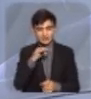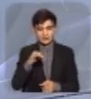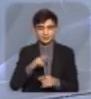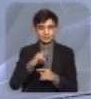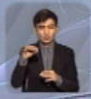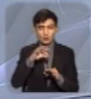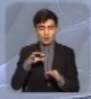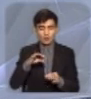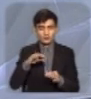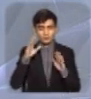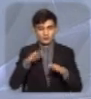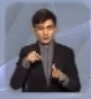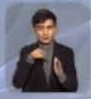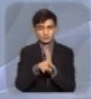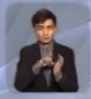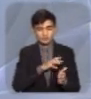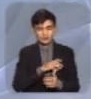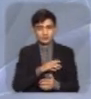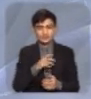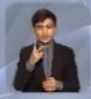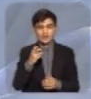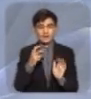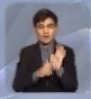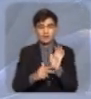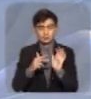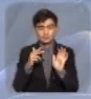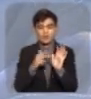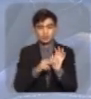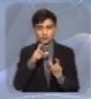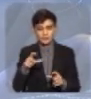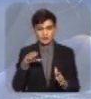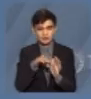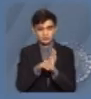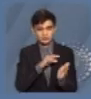лайнера, на борту которого находилось 288 человек.